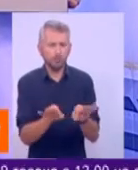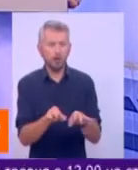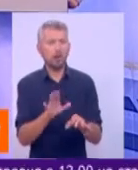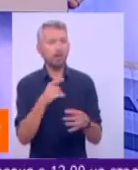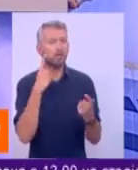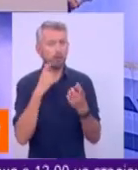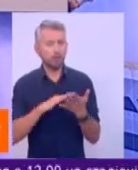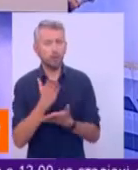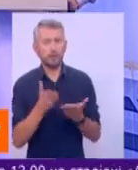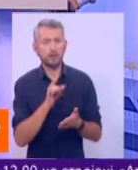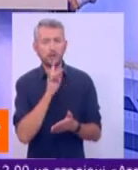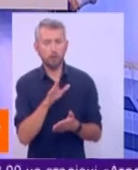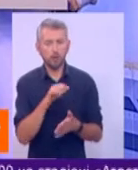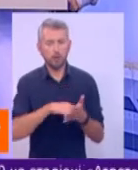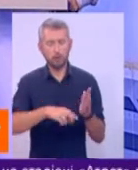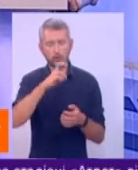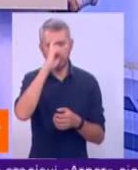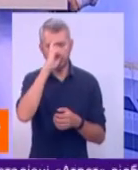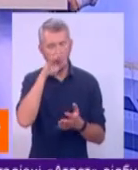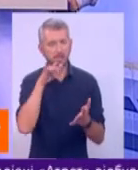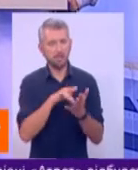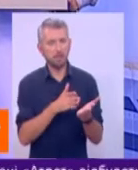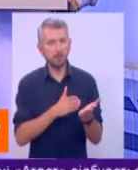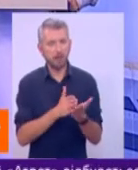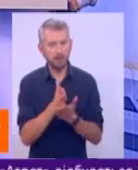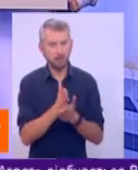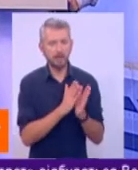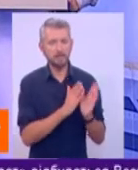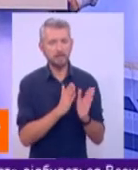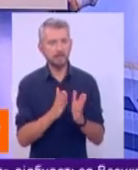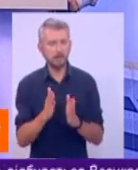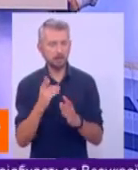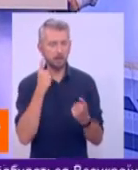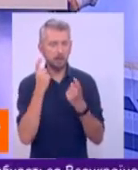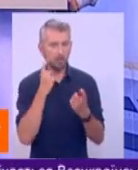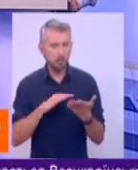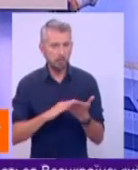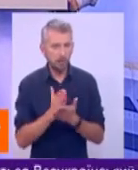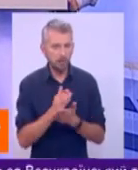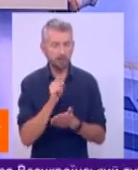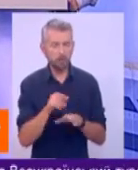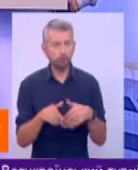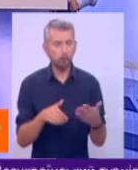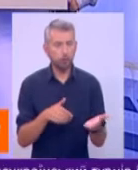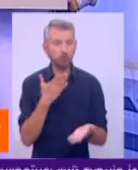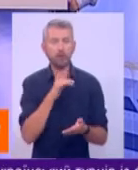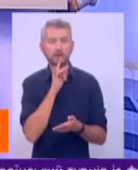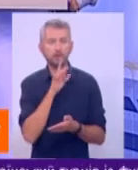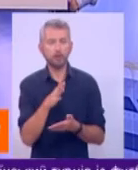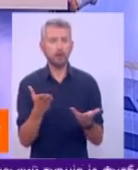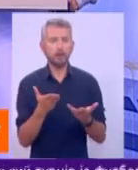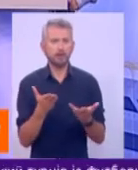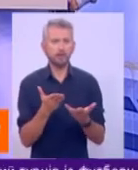політика, тому що якщо не буде від государства целенаправленной, системної інформаційної політики в эту сторону, якщо не будуть